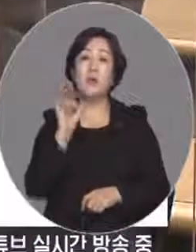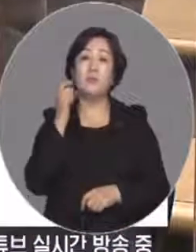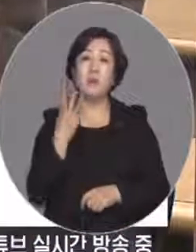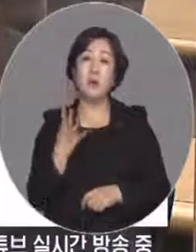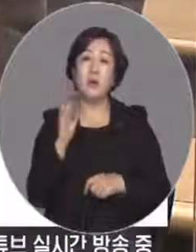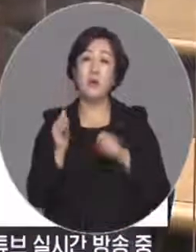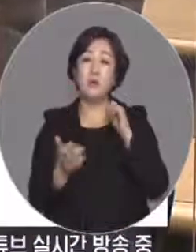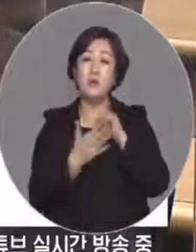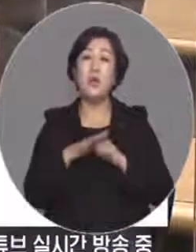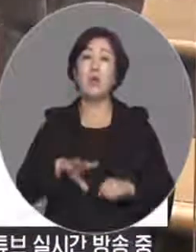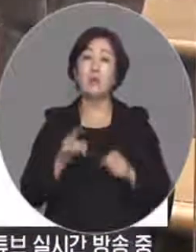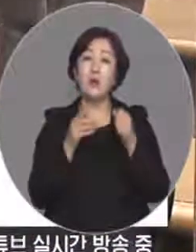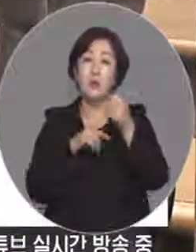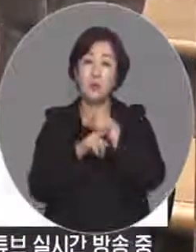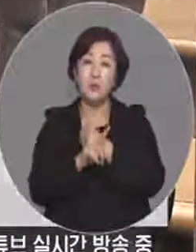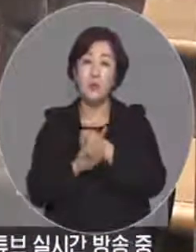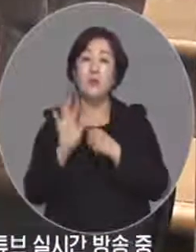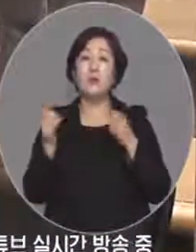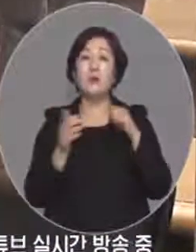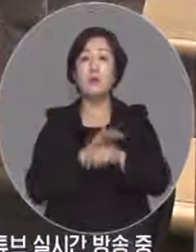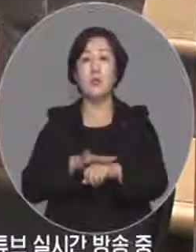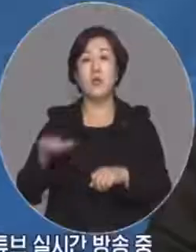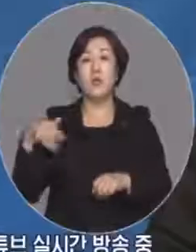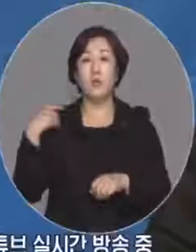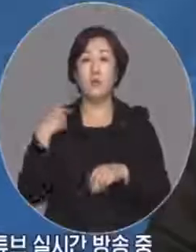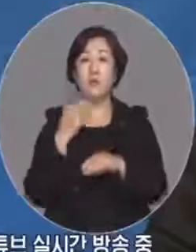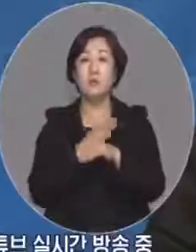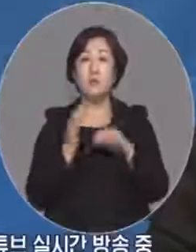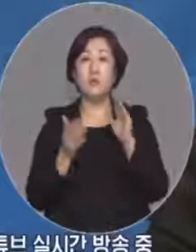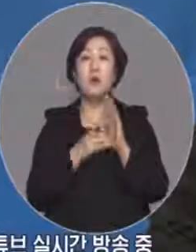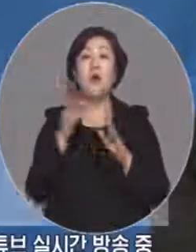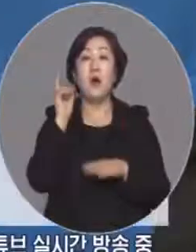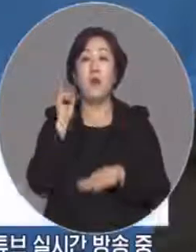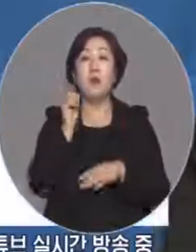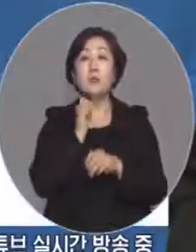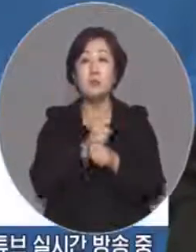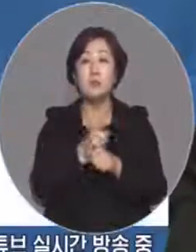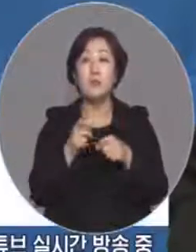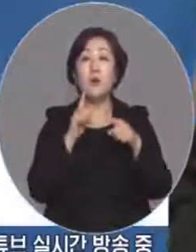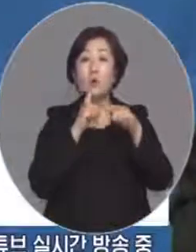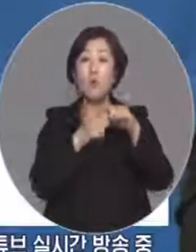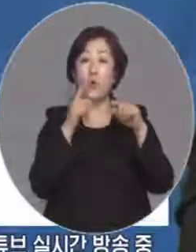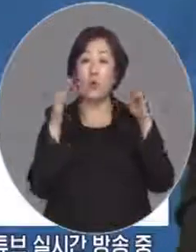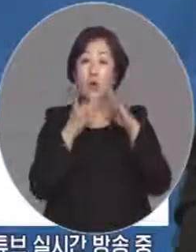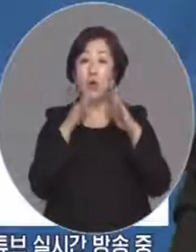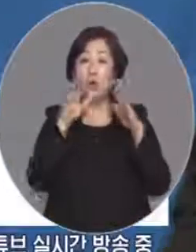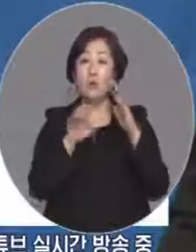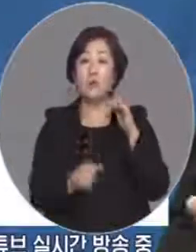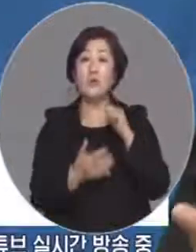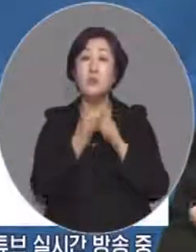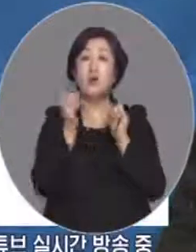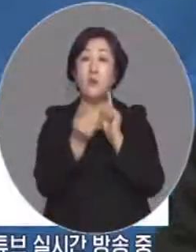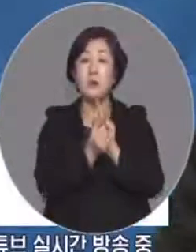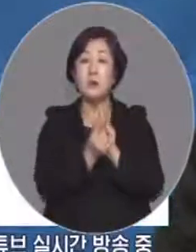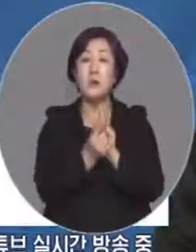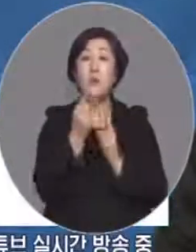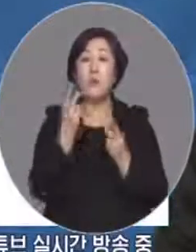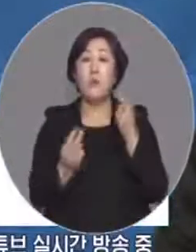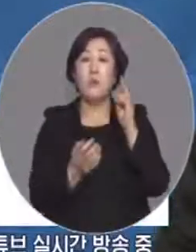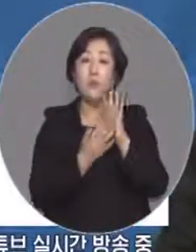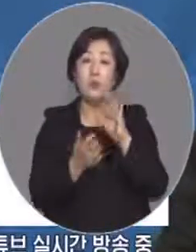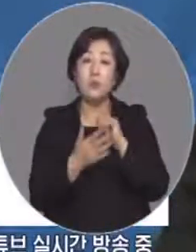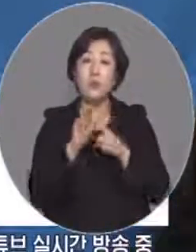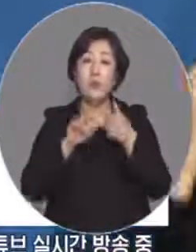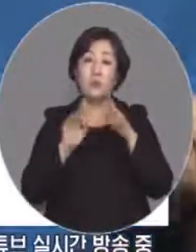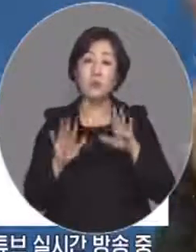최초 감염 원인을 파악하지 못하고 있습니다. 한 특정 교회에서 만났다라기보다는 이제 산발적으로